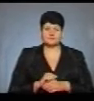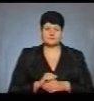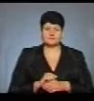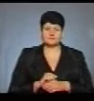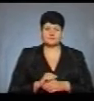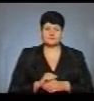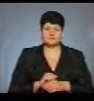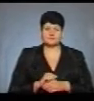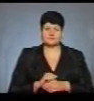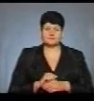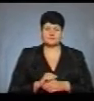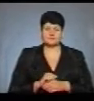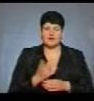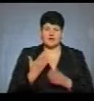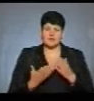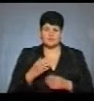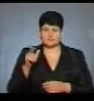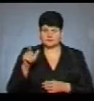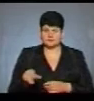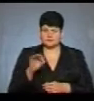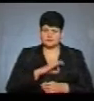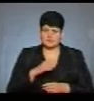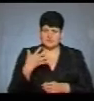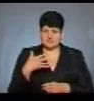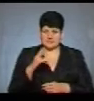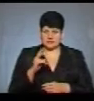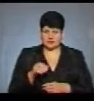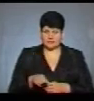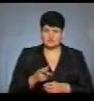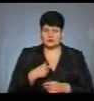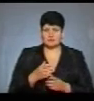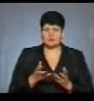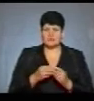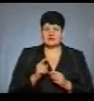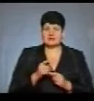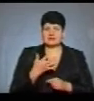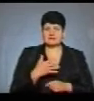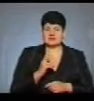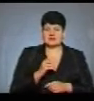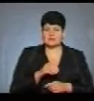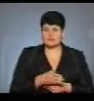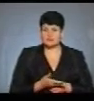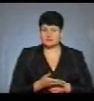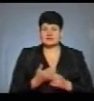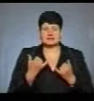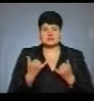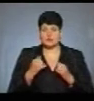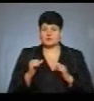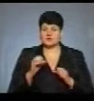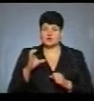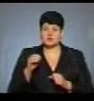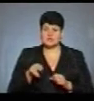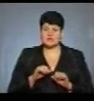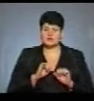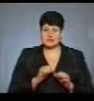а якщо споживач спожив там 50 кВт електроенергії, то вона нараховувалась тільки на 50 кВт електроенергії. Зараз управління соціального